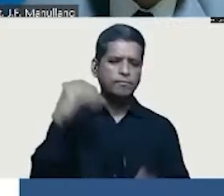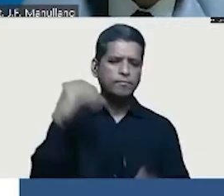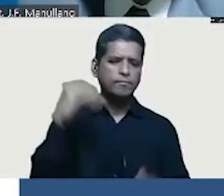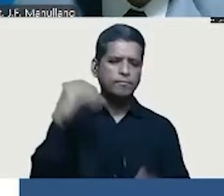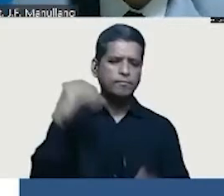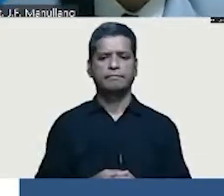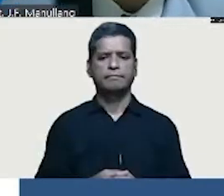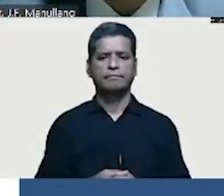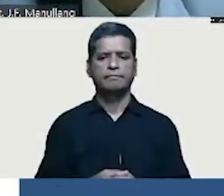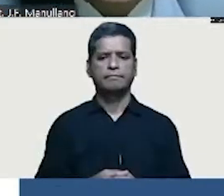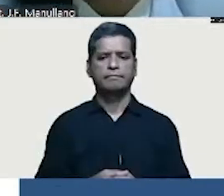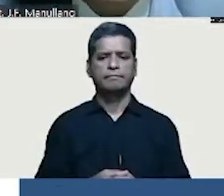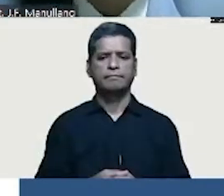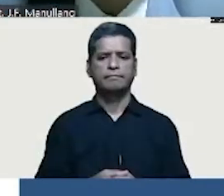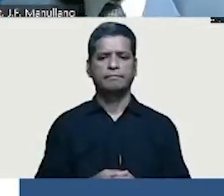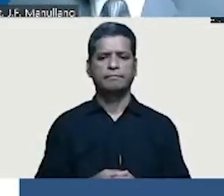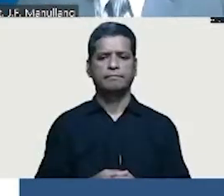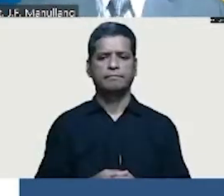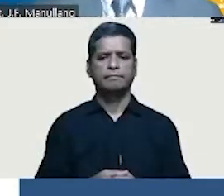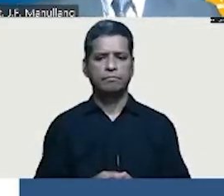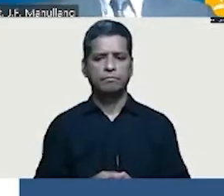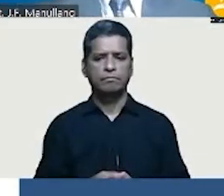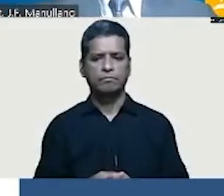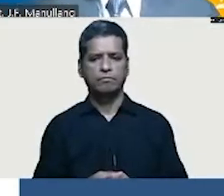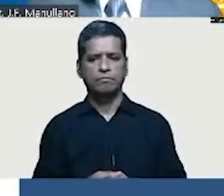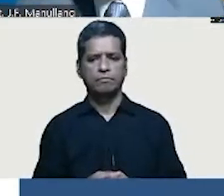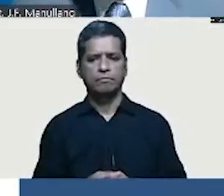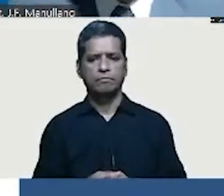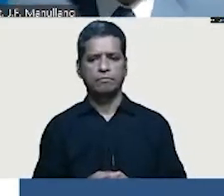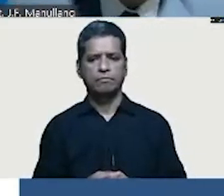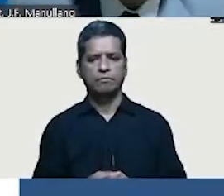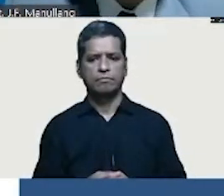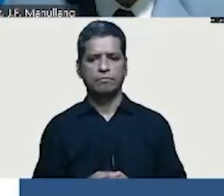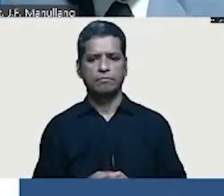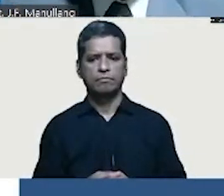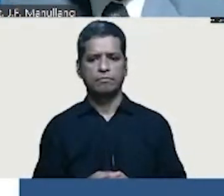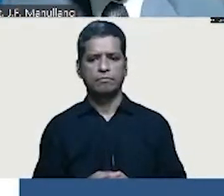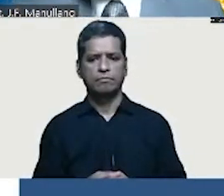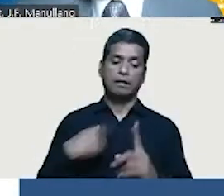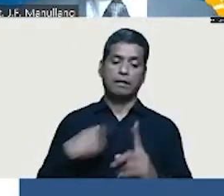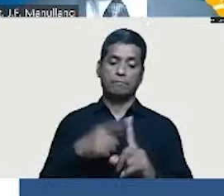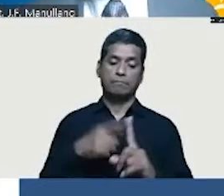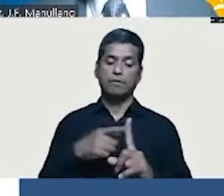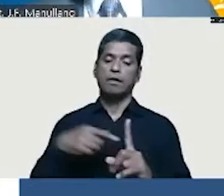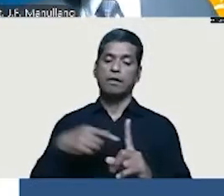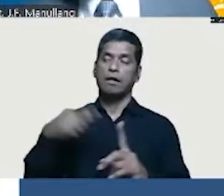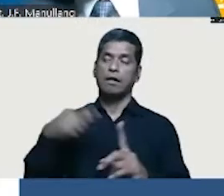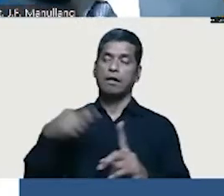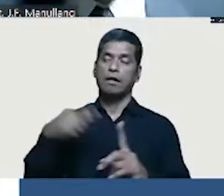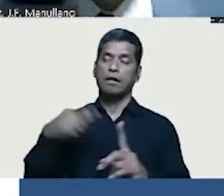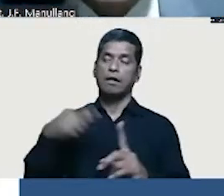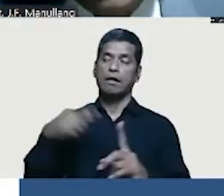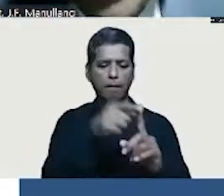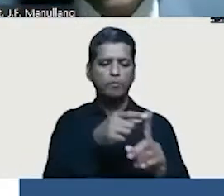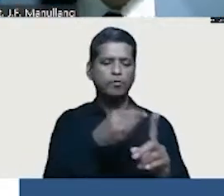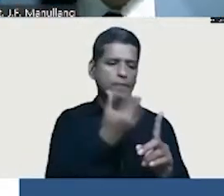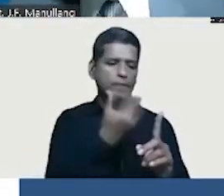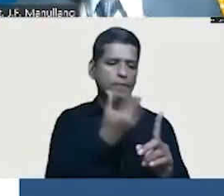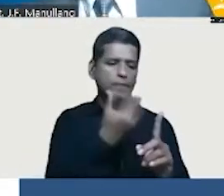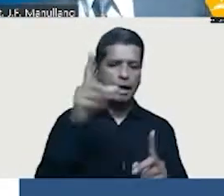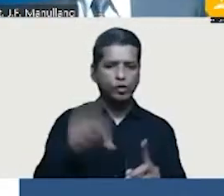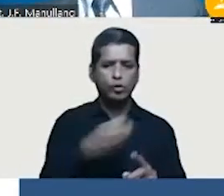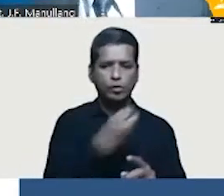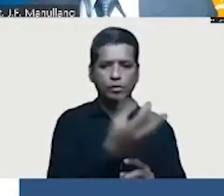apa yang harus kau ucapkan luar biasa suaraku karena itu malam ini kita menerima karunia